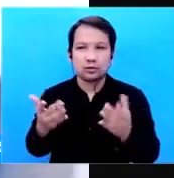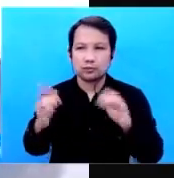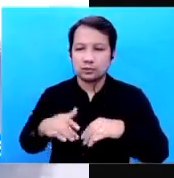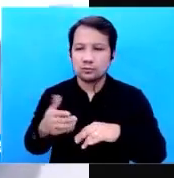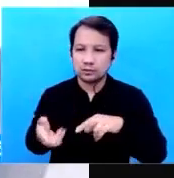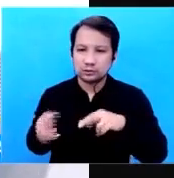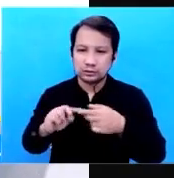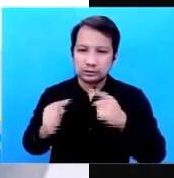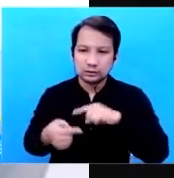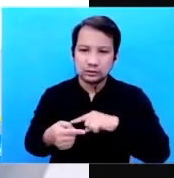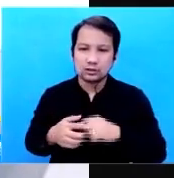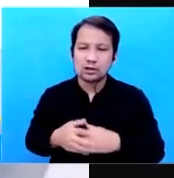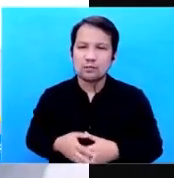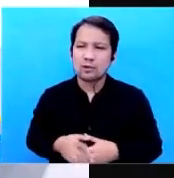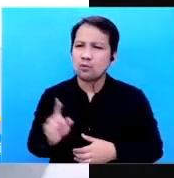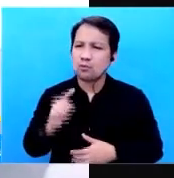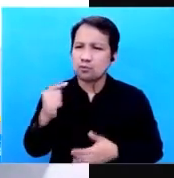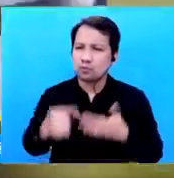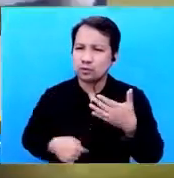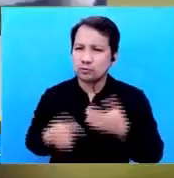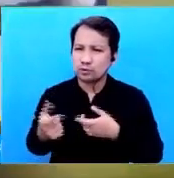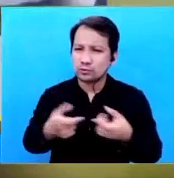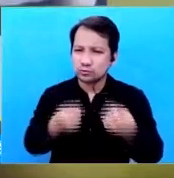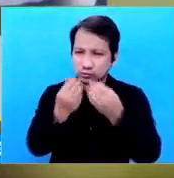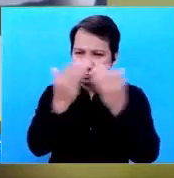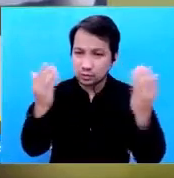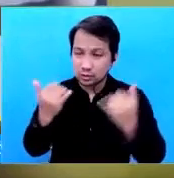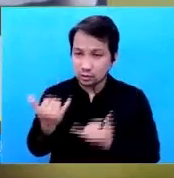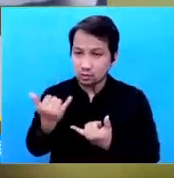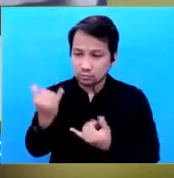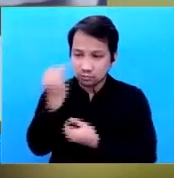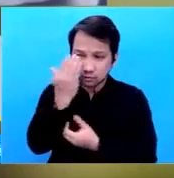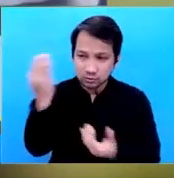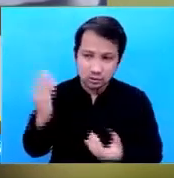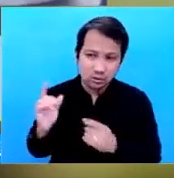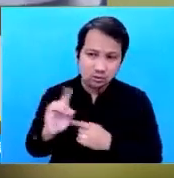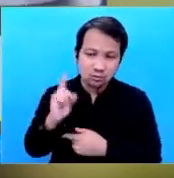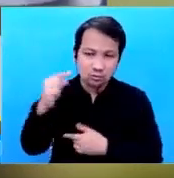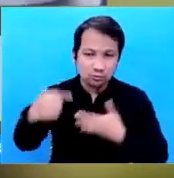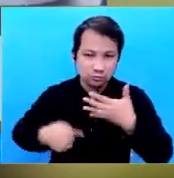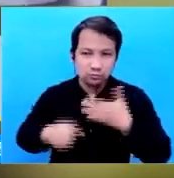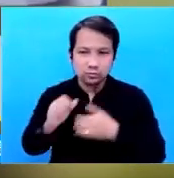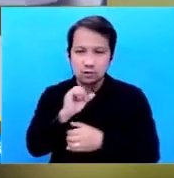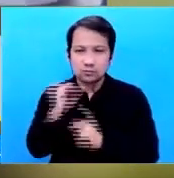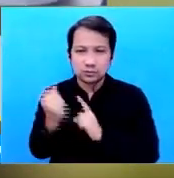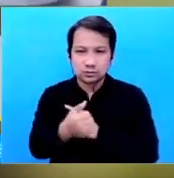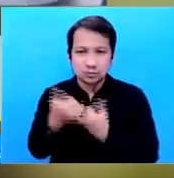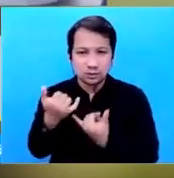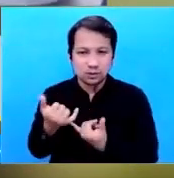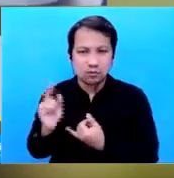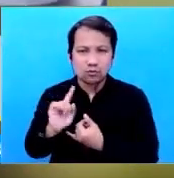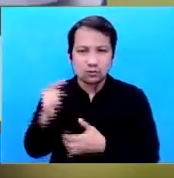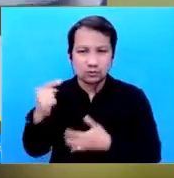po. Oo. Ano po ba yung ginagawa po natin sa ngayon? Ano po ba yung lagay ng sitwasyon po dyan?